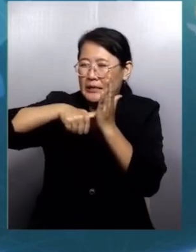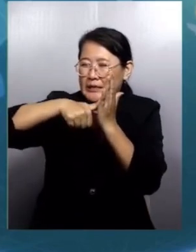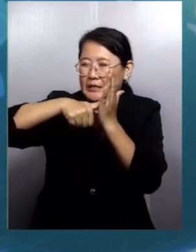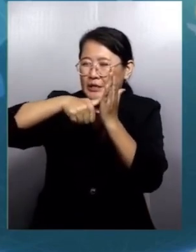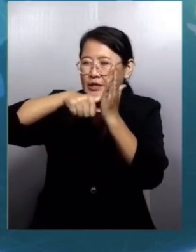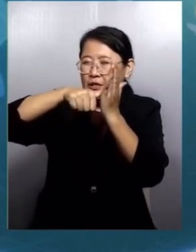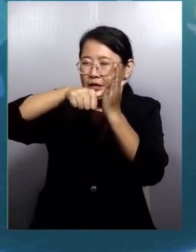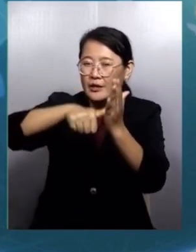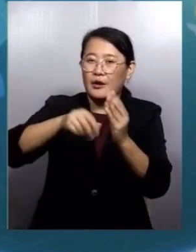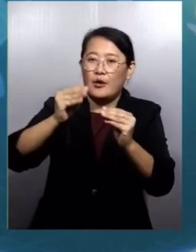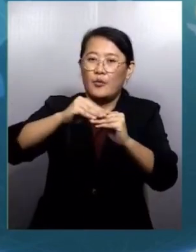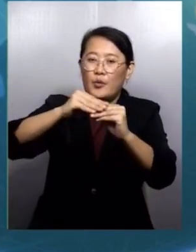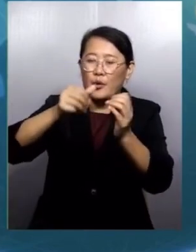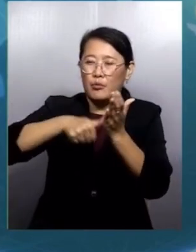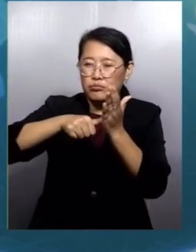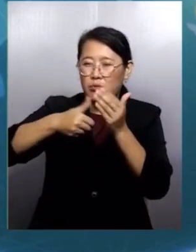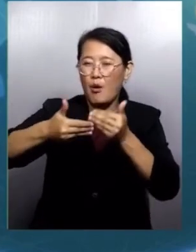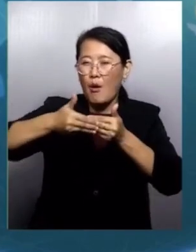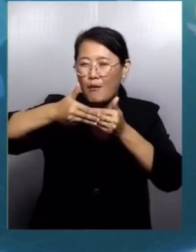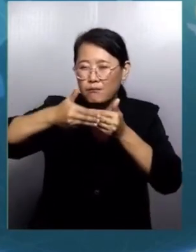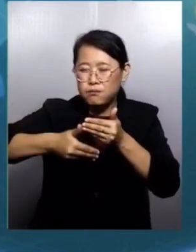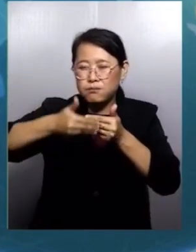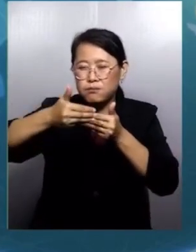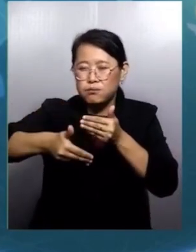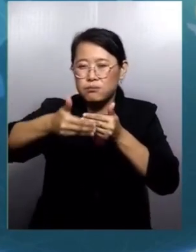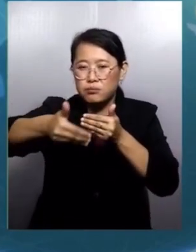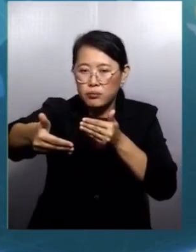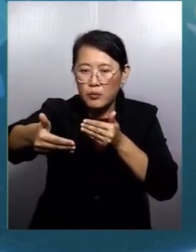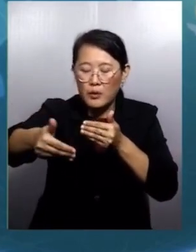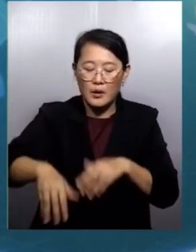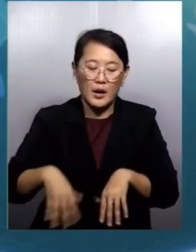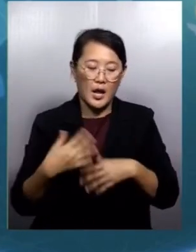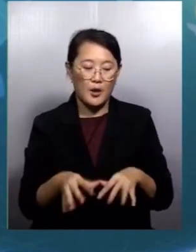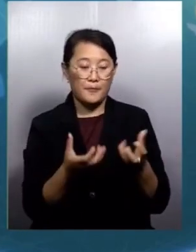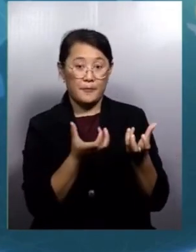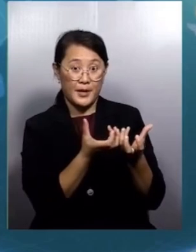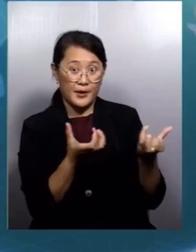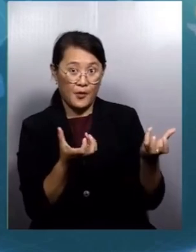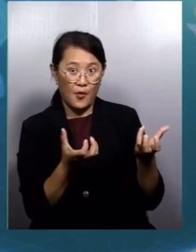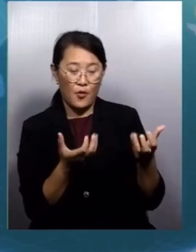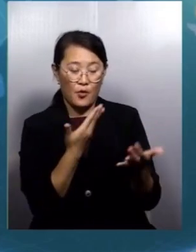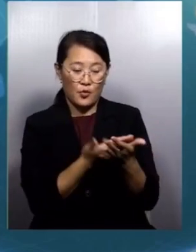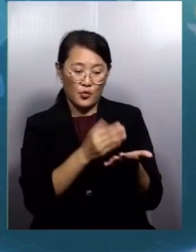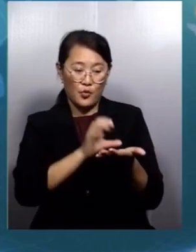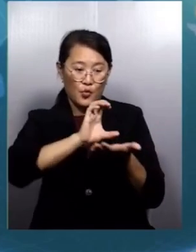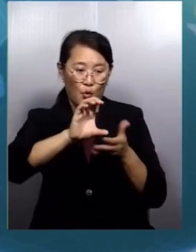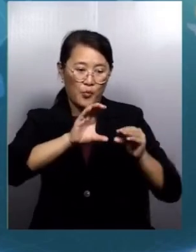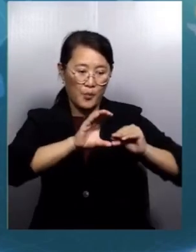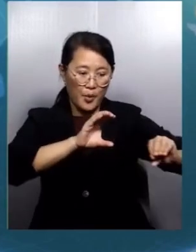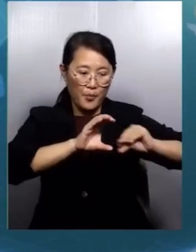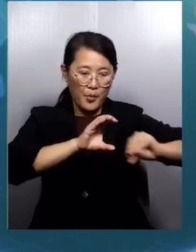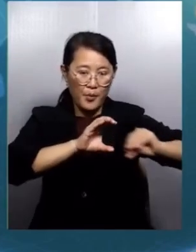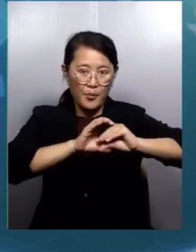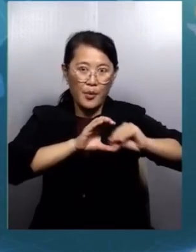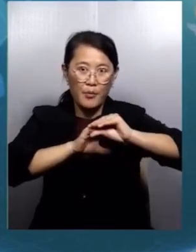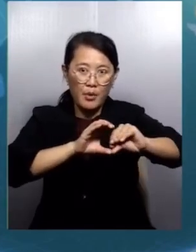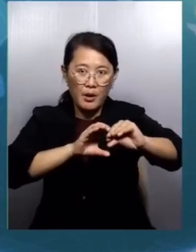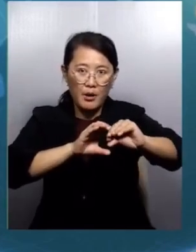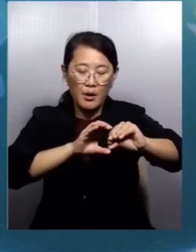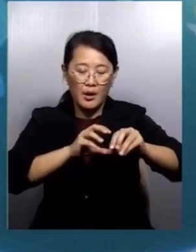าที่จะต้องจัดสรรทรัพยากรจัดสรรงบประมาณเนี่ยต้องจ่ายดอกเบี้